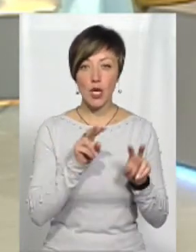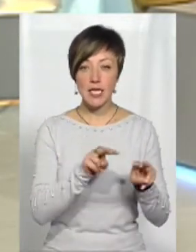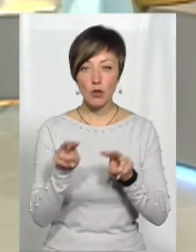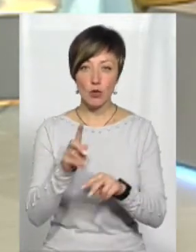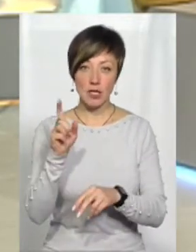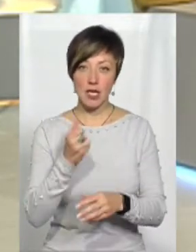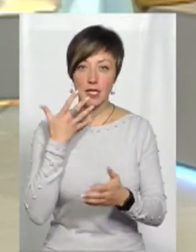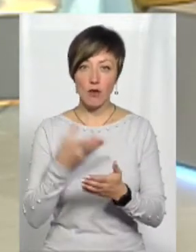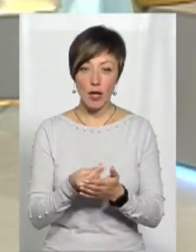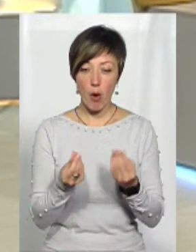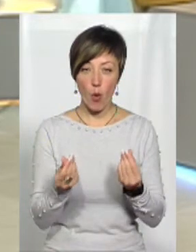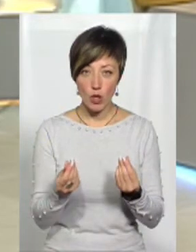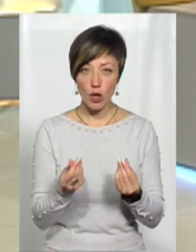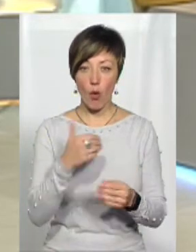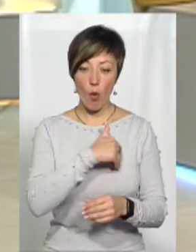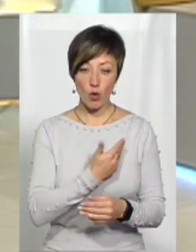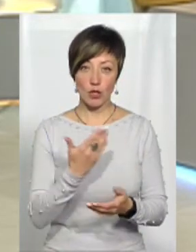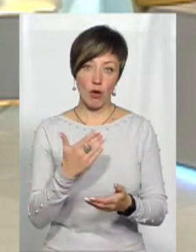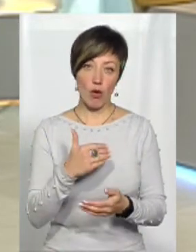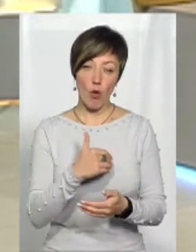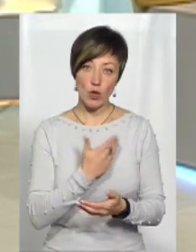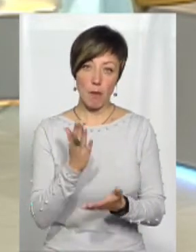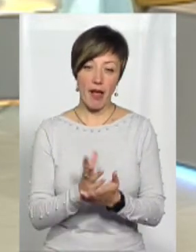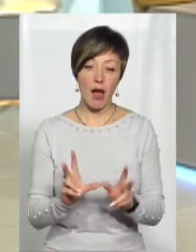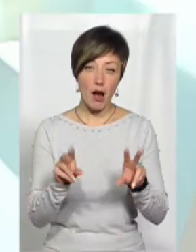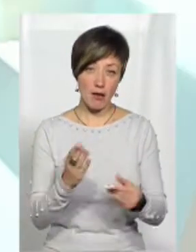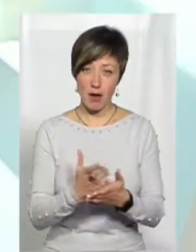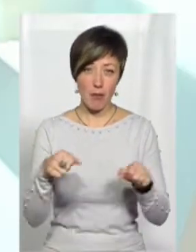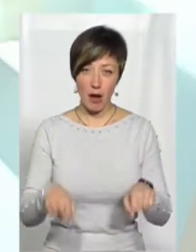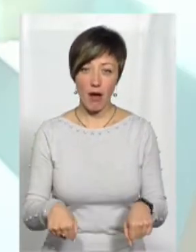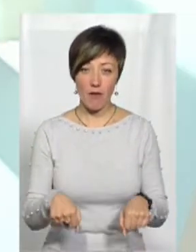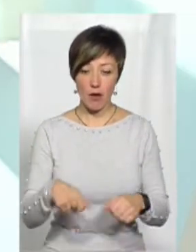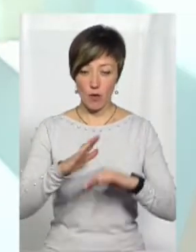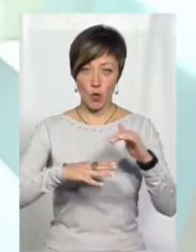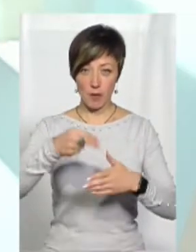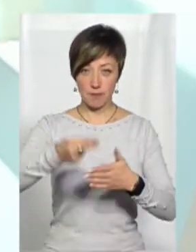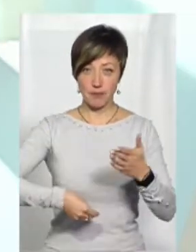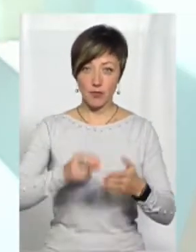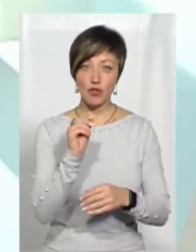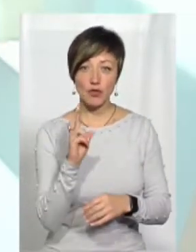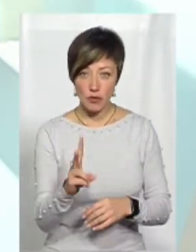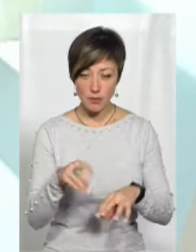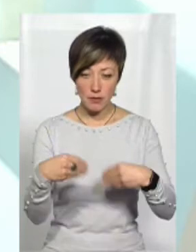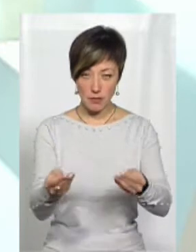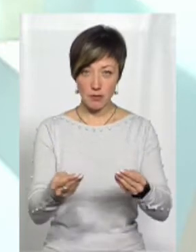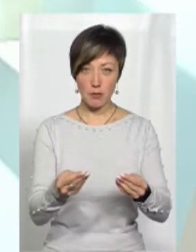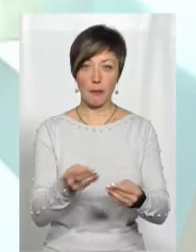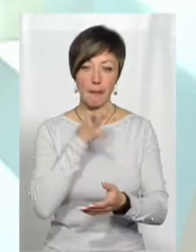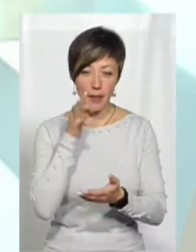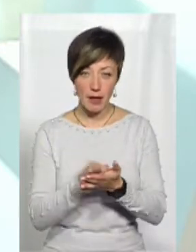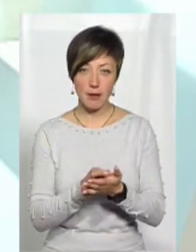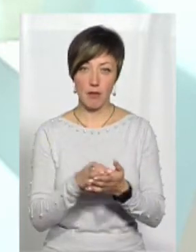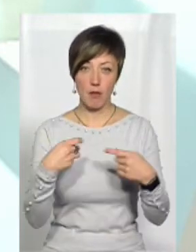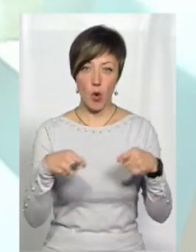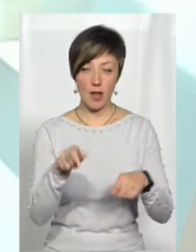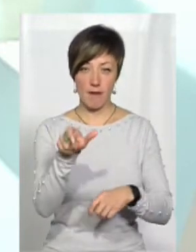слідкує за своїми коштами, коли він хоче мати гарантії якісь, він має право від руки виписаний товарний чек, і він, ну, несе